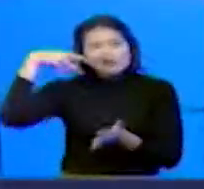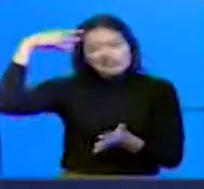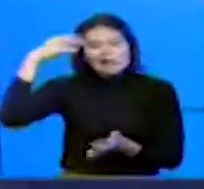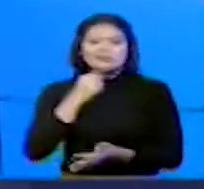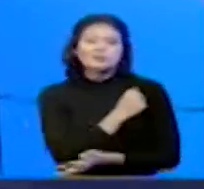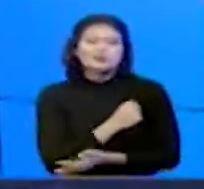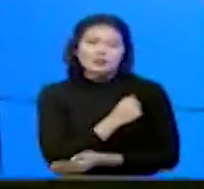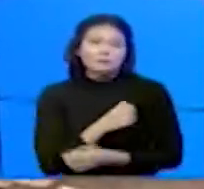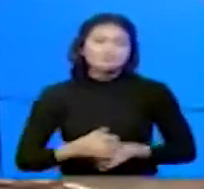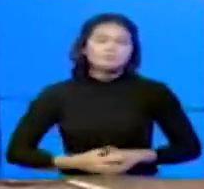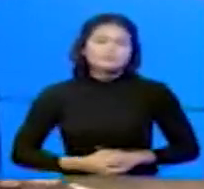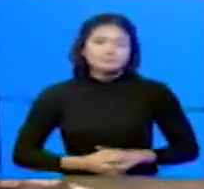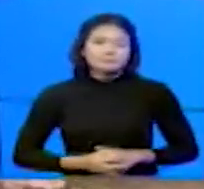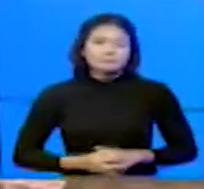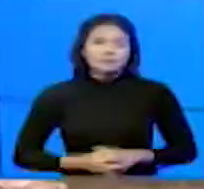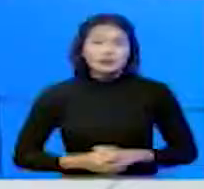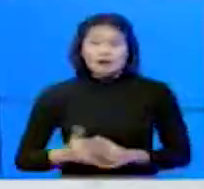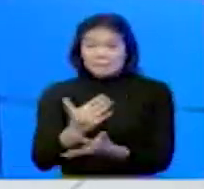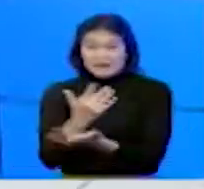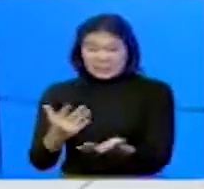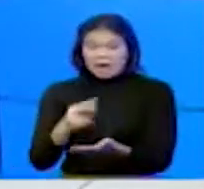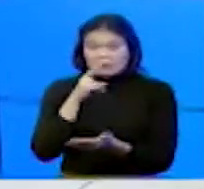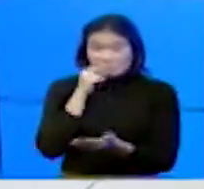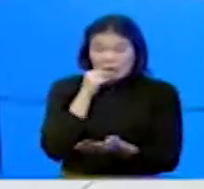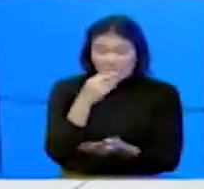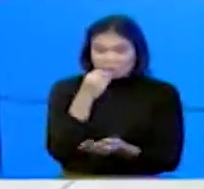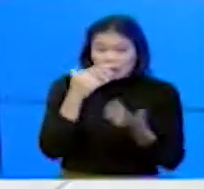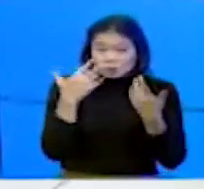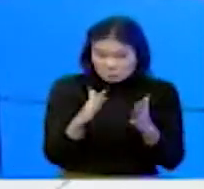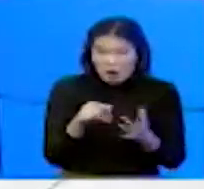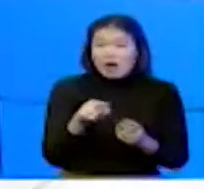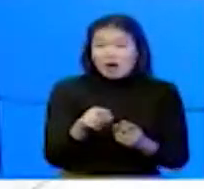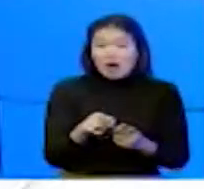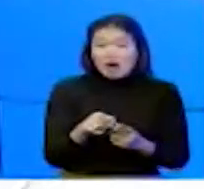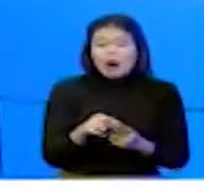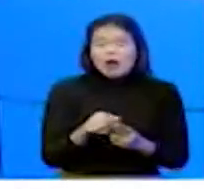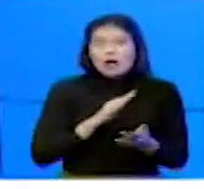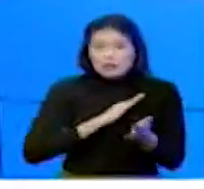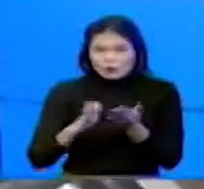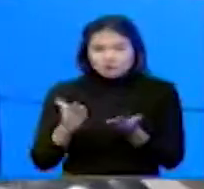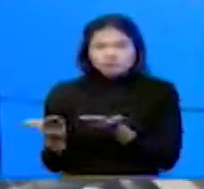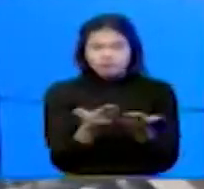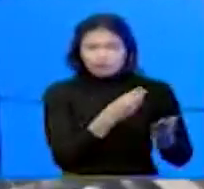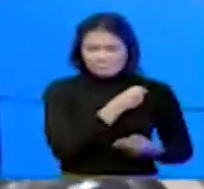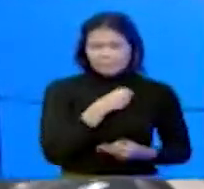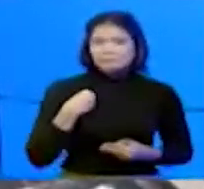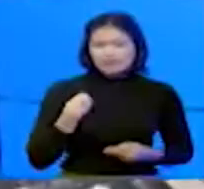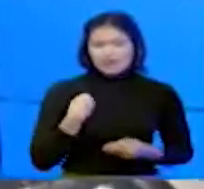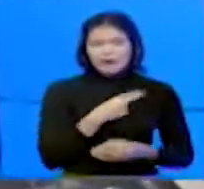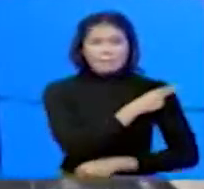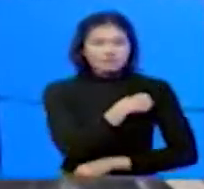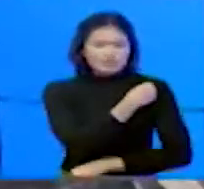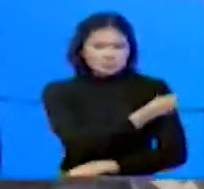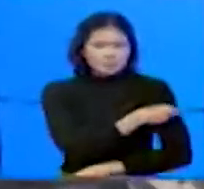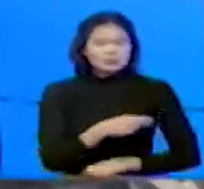Sosial. Untuk warga yang sudah mengkonsumsi beras bercampur plastik, rencananya akan dilakukan pemeriksaan kesehatan di puskesmas